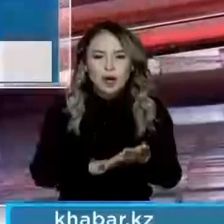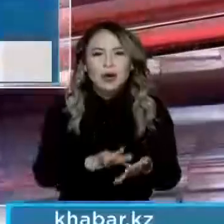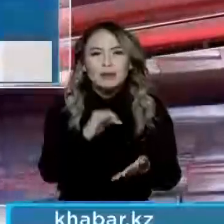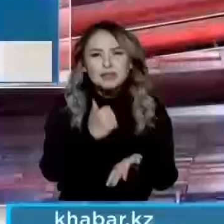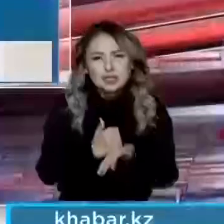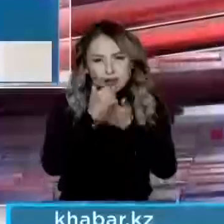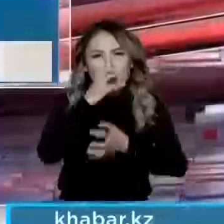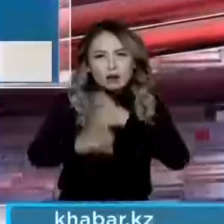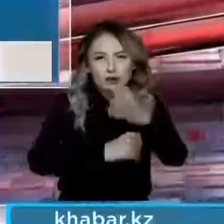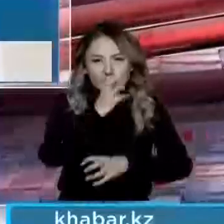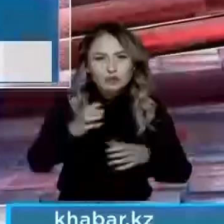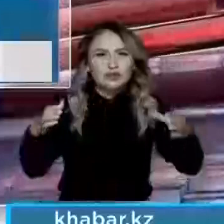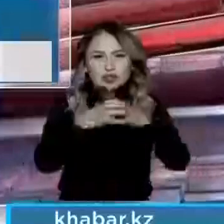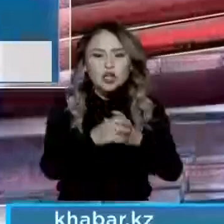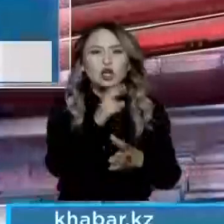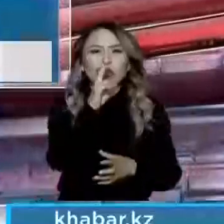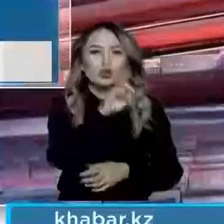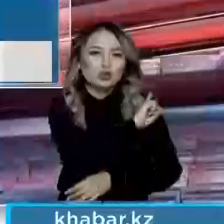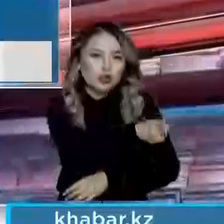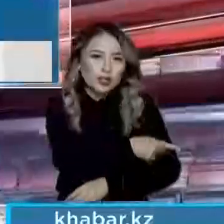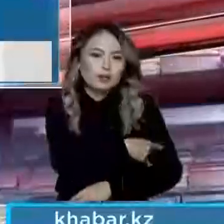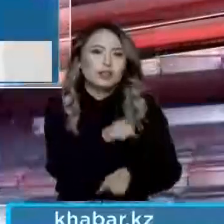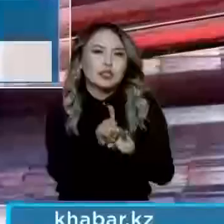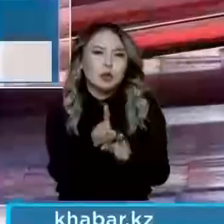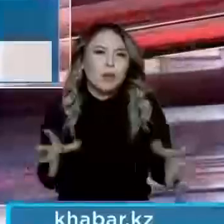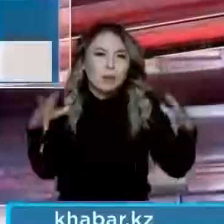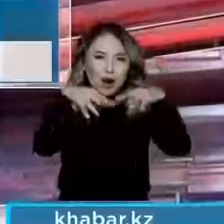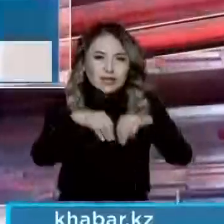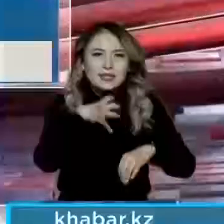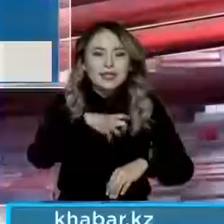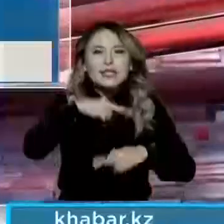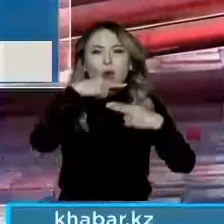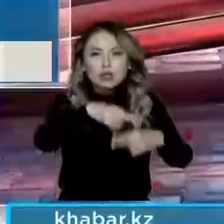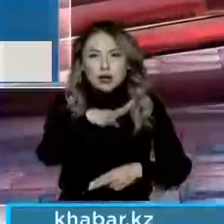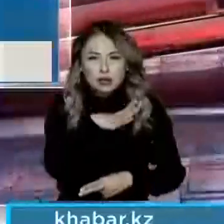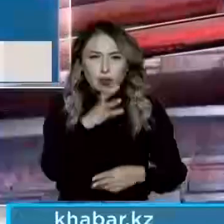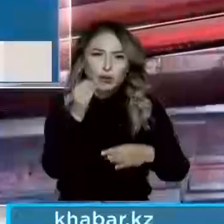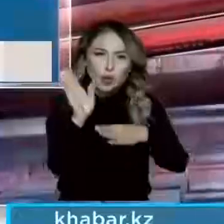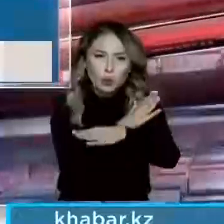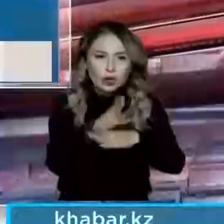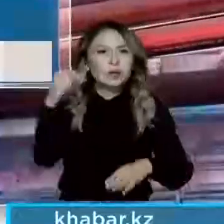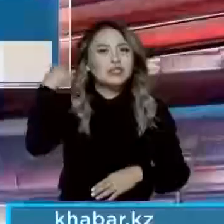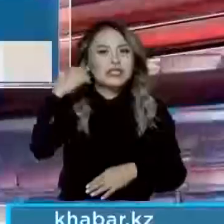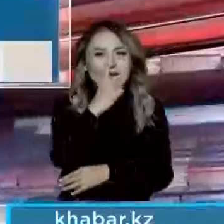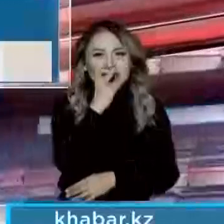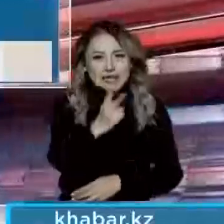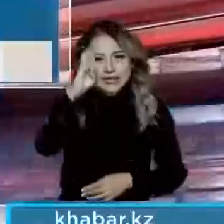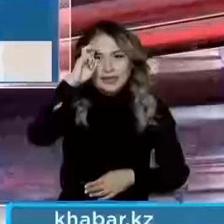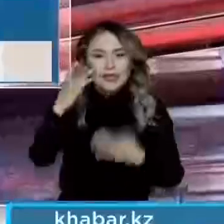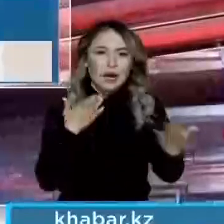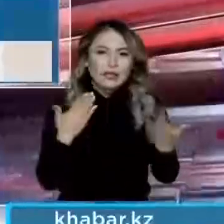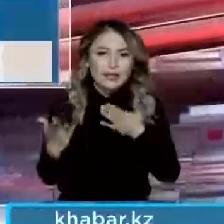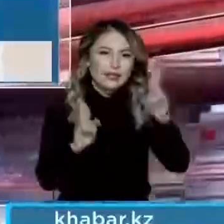жалғастыру, сондай-ақ беделді халықаралық ұйымдар аясында күш-жігер біріктіру маңызды екеніне назар аударды. Бұдан бөлек